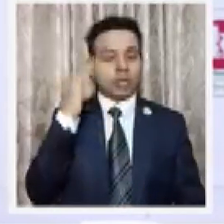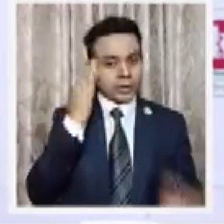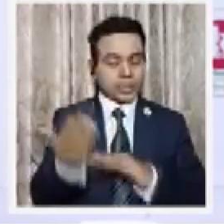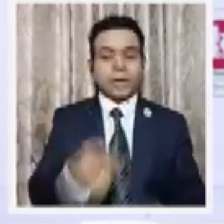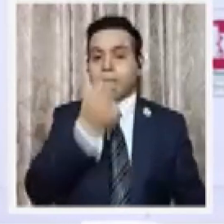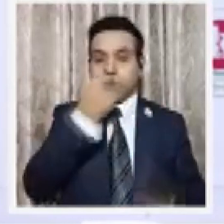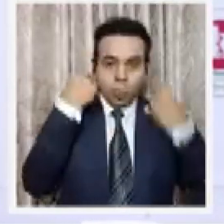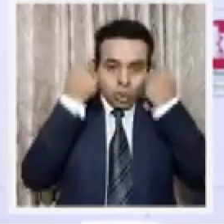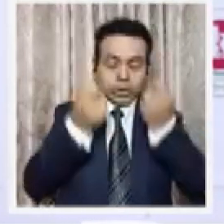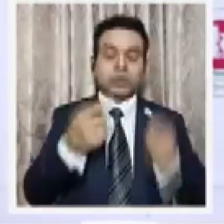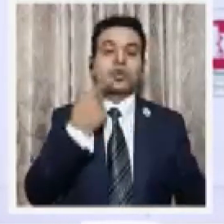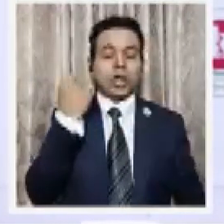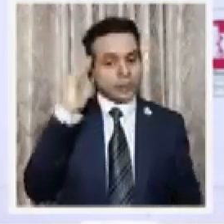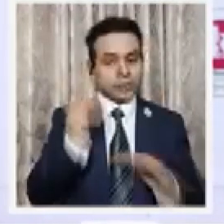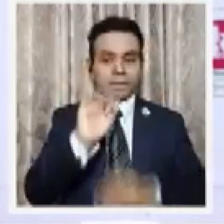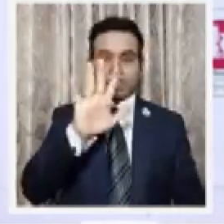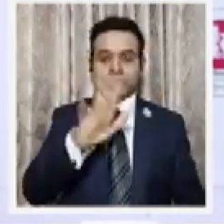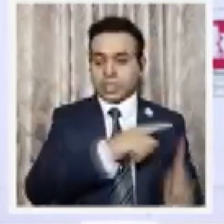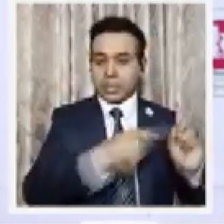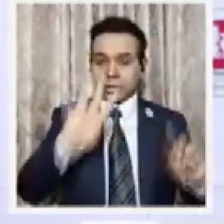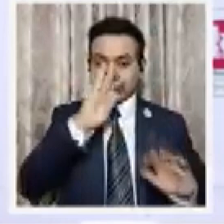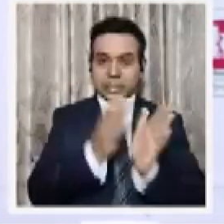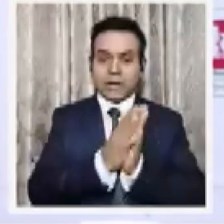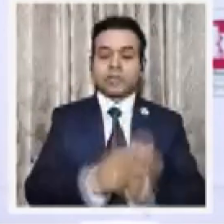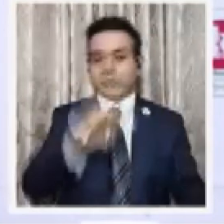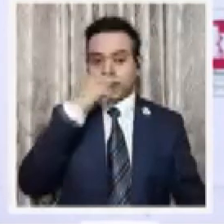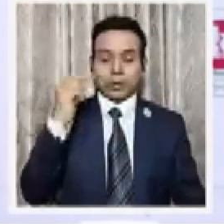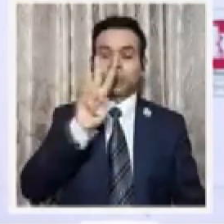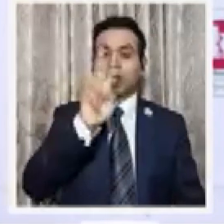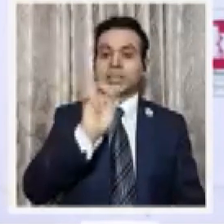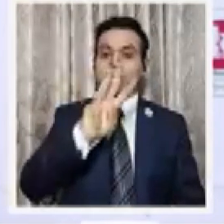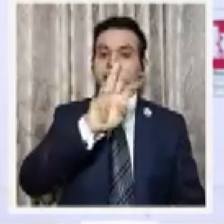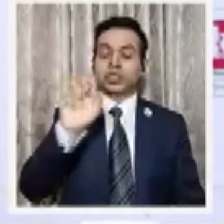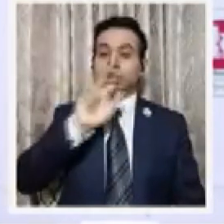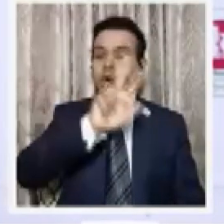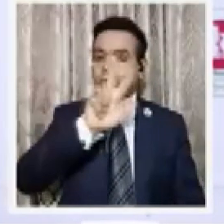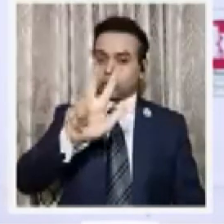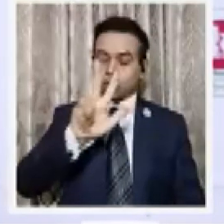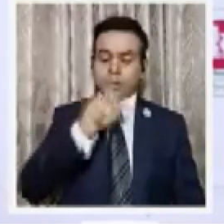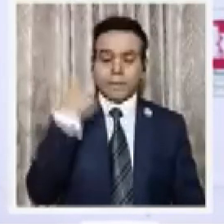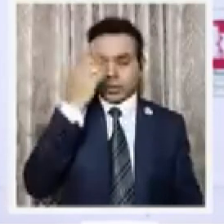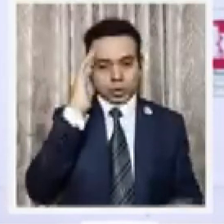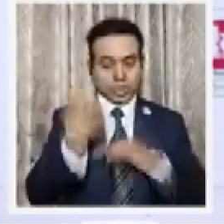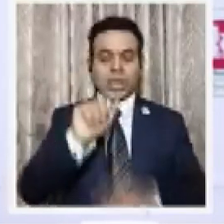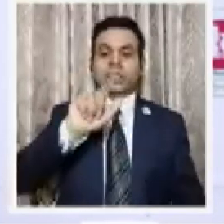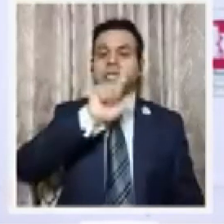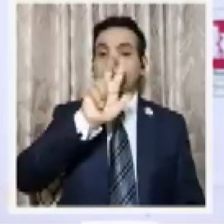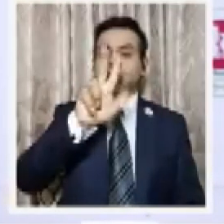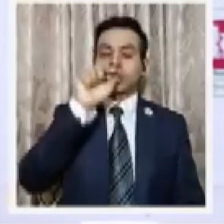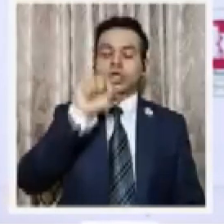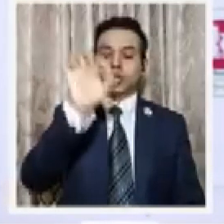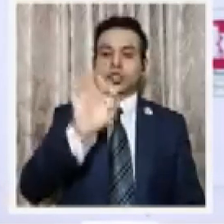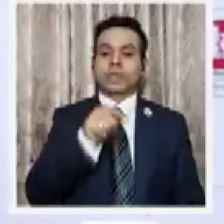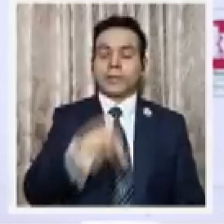1.31%। যারা মৃত্যুবরণ করেছেন তাদের মধ্যে পুরুষ 30 জন, নারী 5 জন। এ পর্যন্ত পুরুষ মৃত্যুবরণ